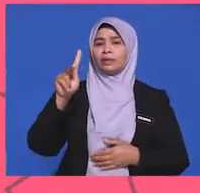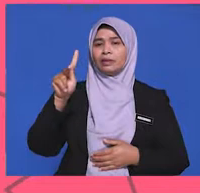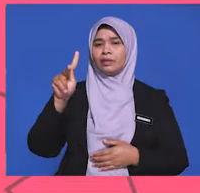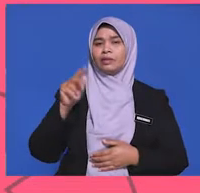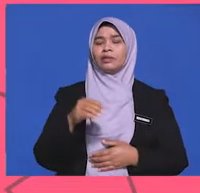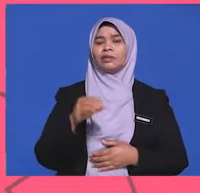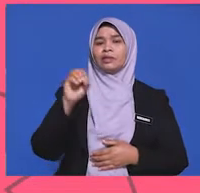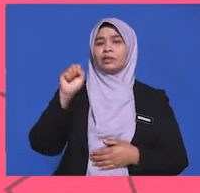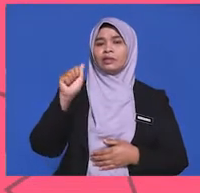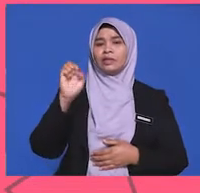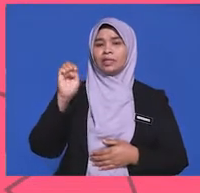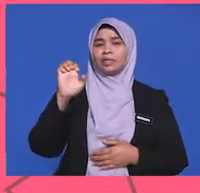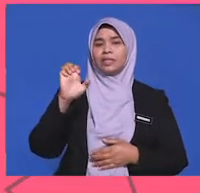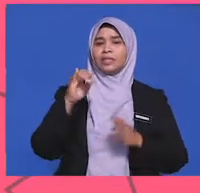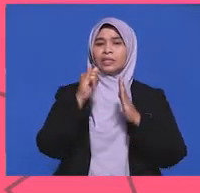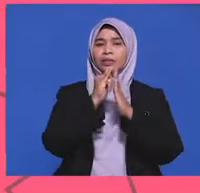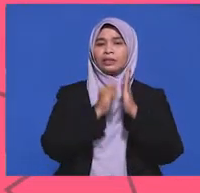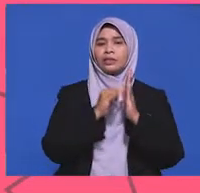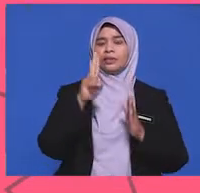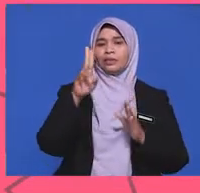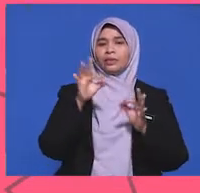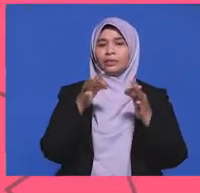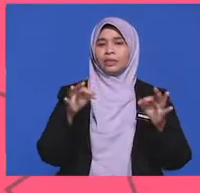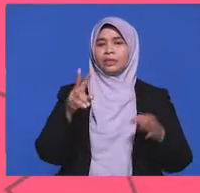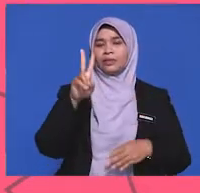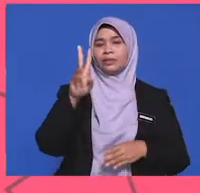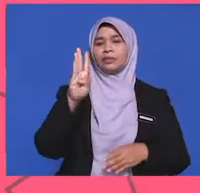Case, syarat dua, pernyataan dua.